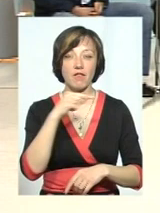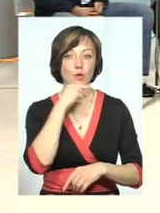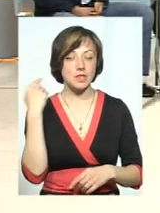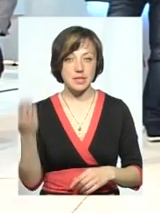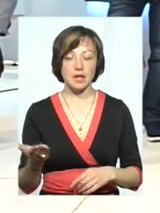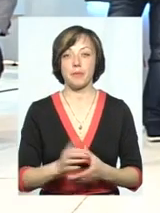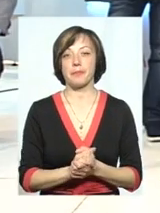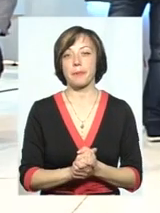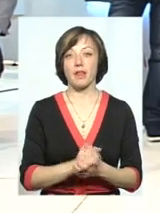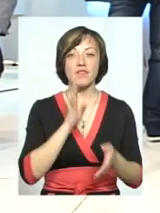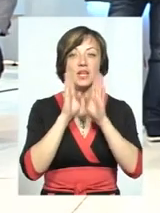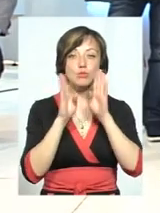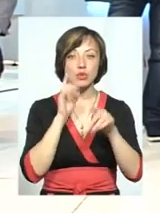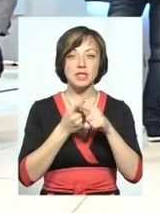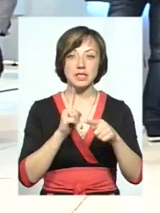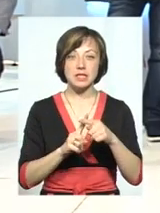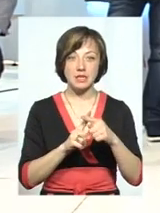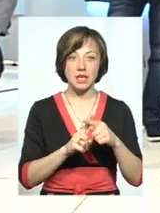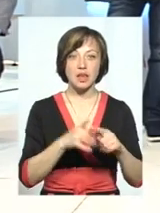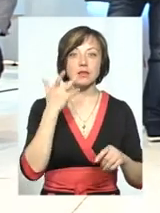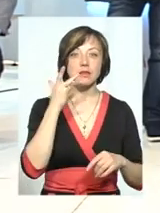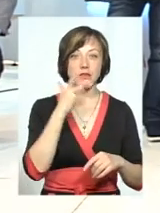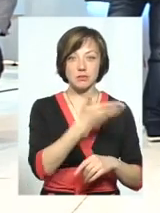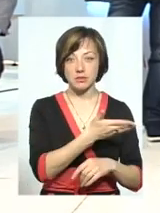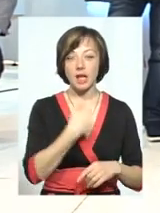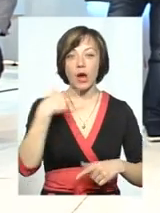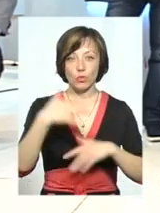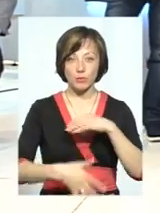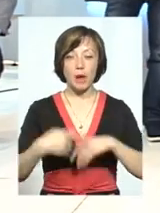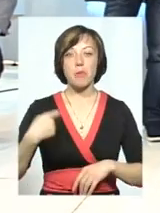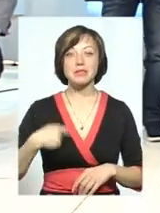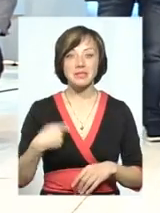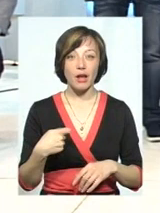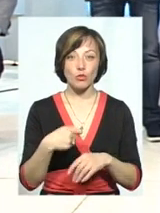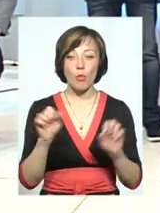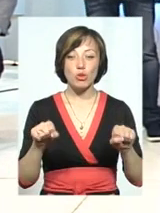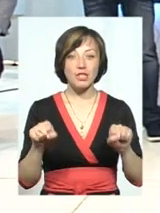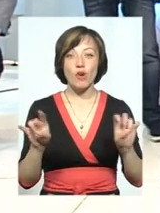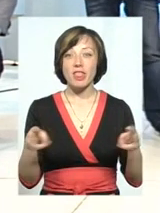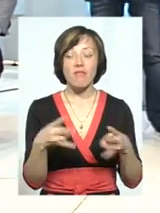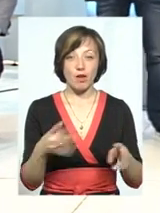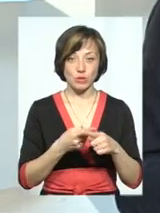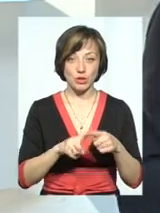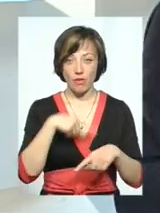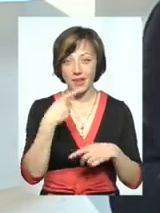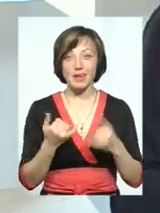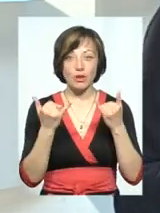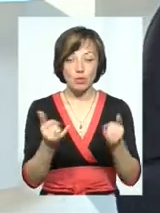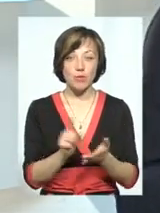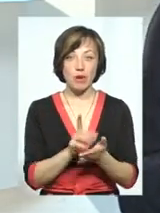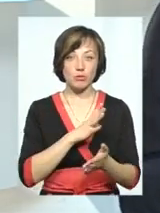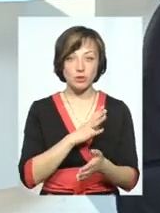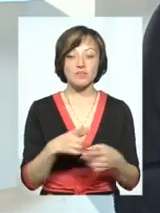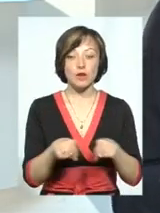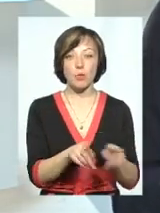А Фейсбук – це ФБР в США. Да? Я розумію, що президенту, можливо, не варто про це говорити, але для цього має бути все